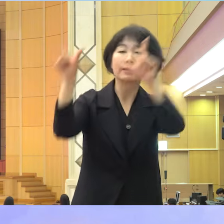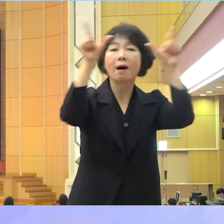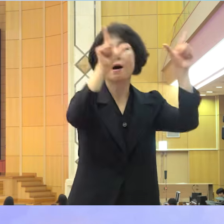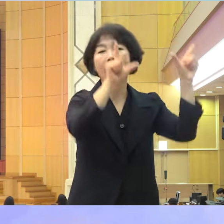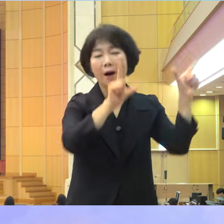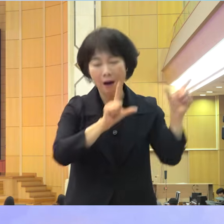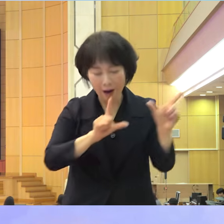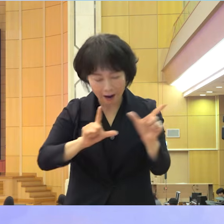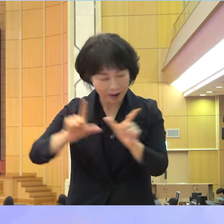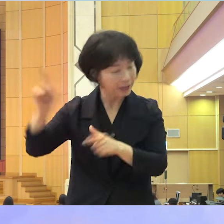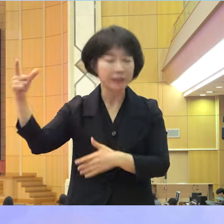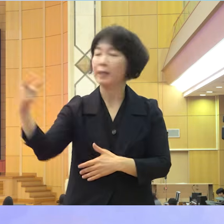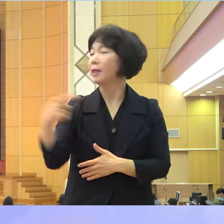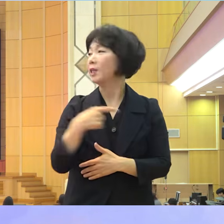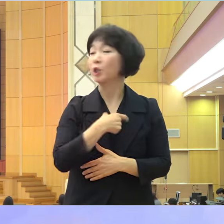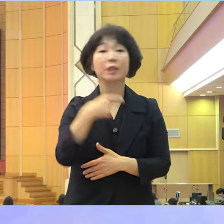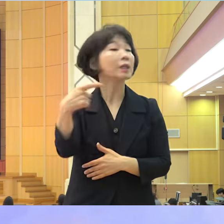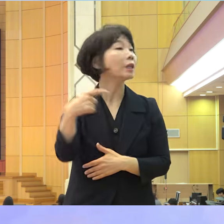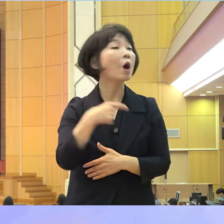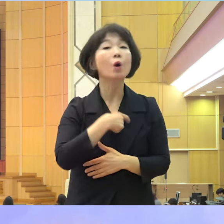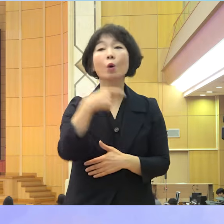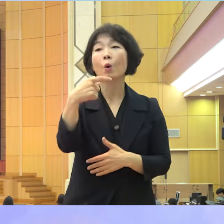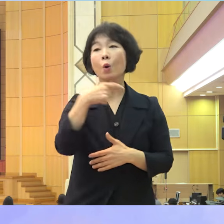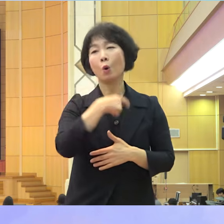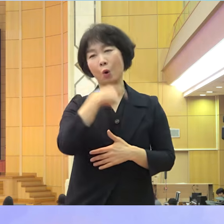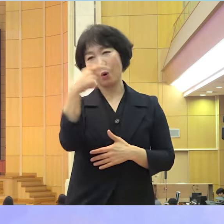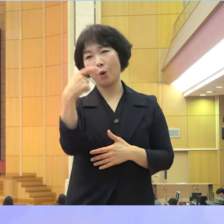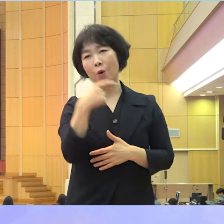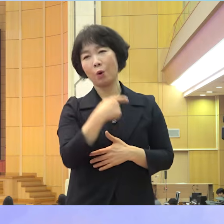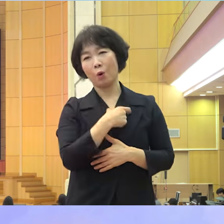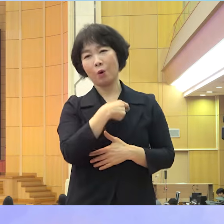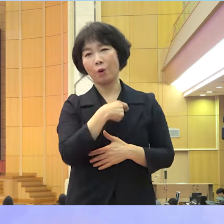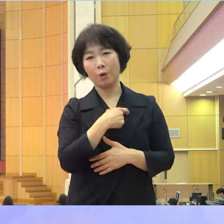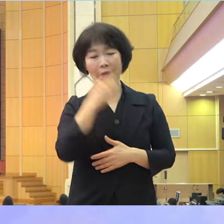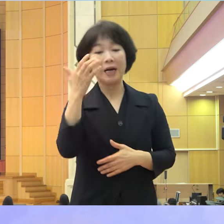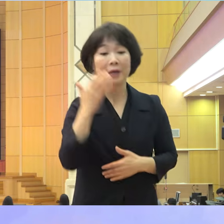떠나 살기 싫어요